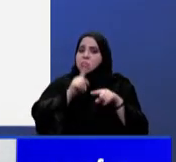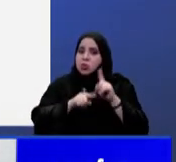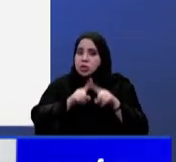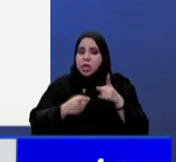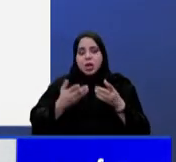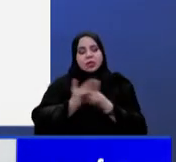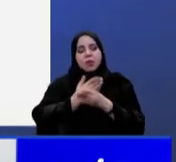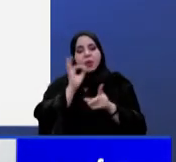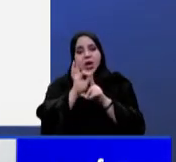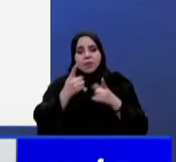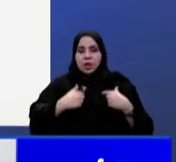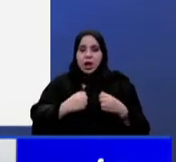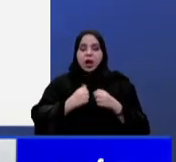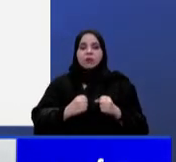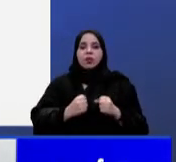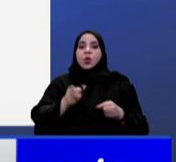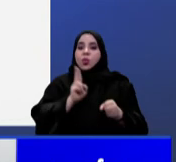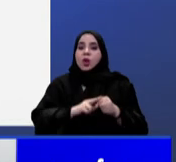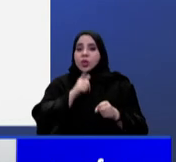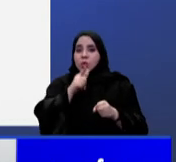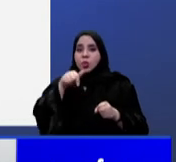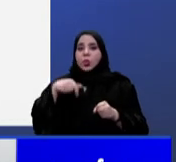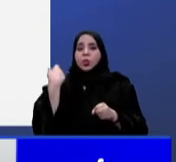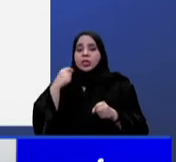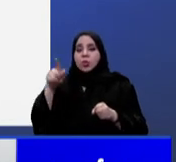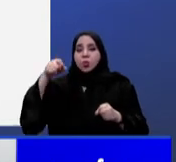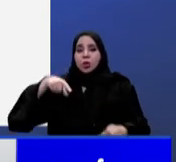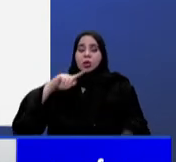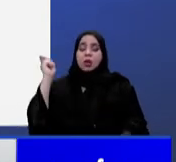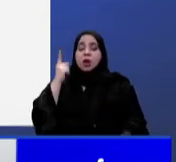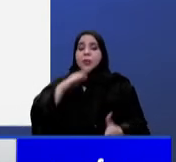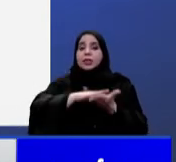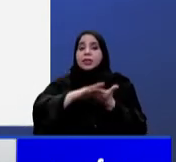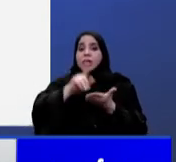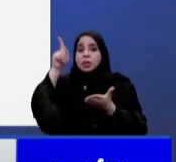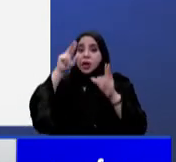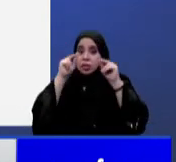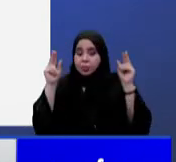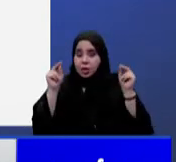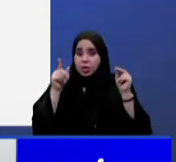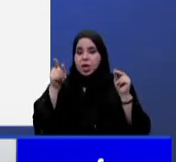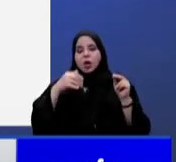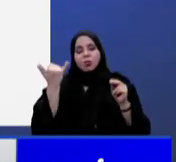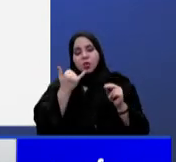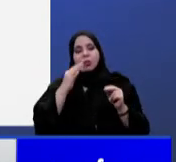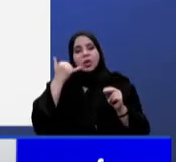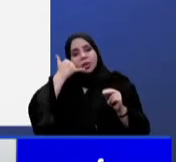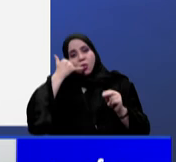مخاطر وحرصا على سلامتهم. وتدعو الوزارة المواطنين المتواجدين في الجمهورية اللبنانية